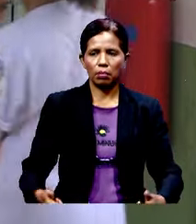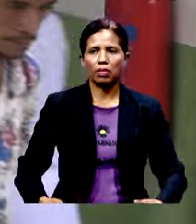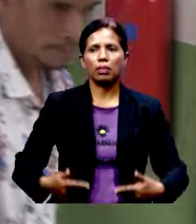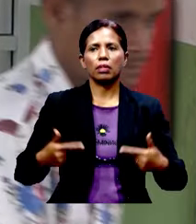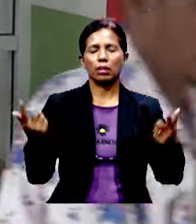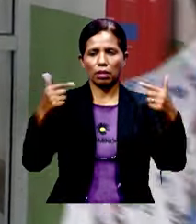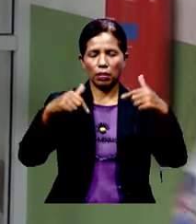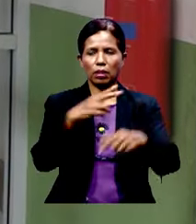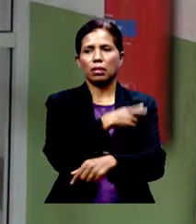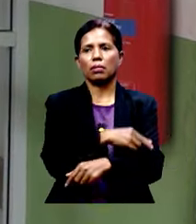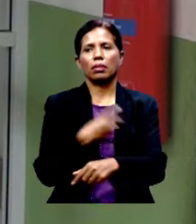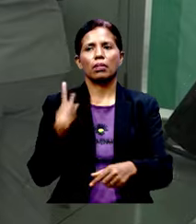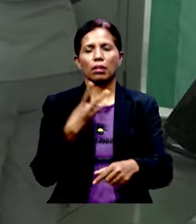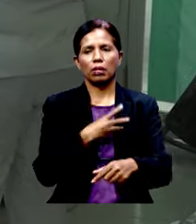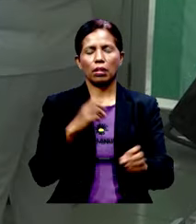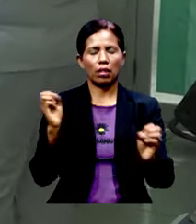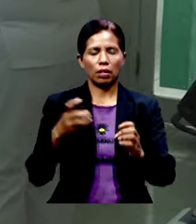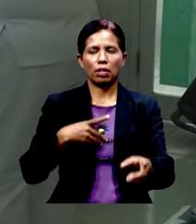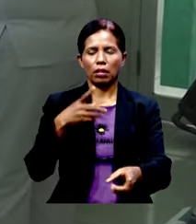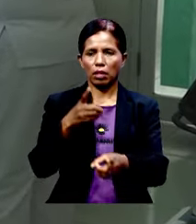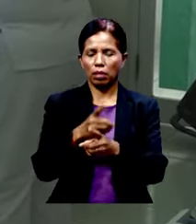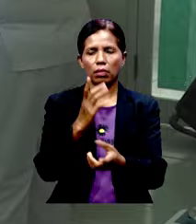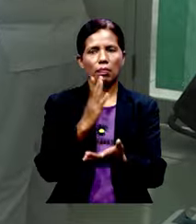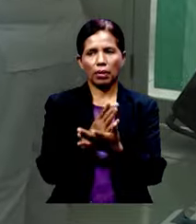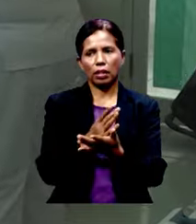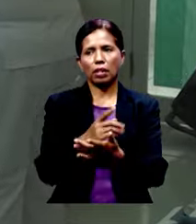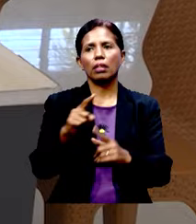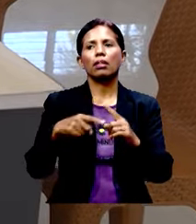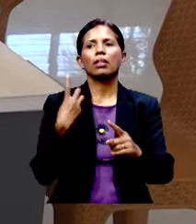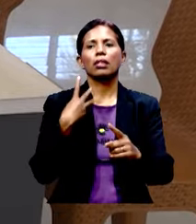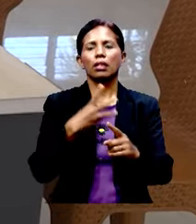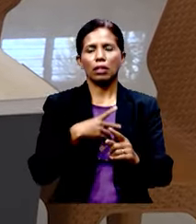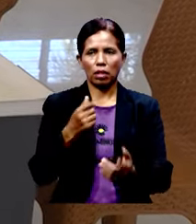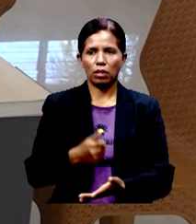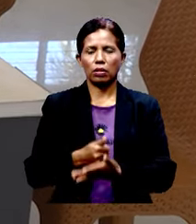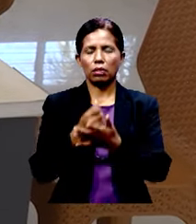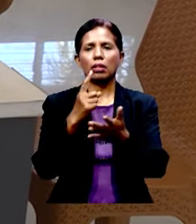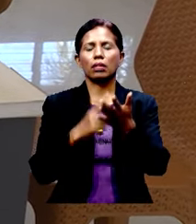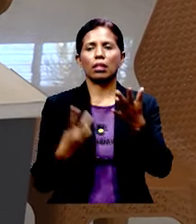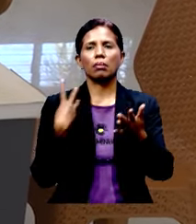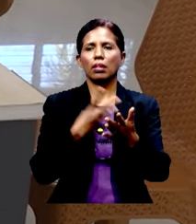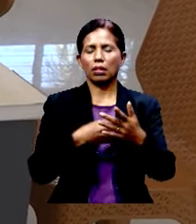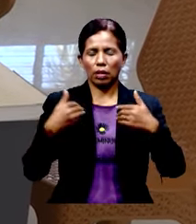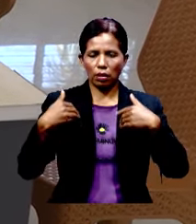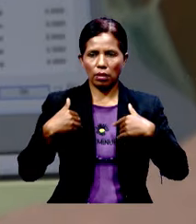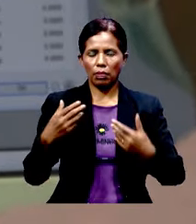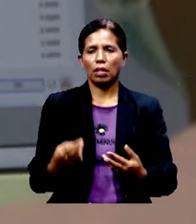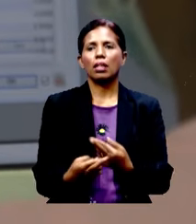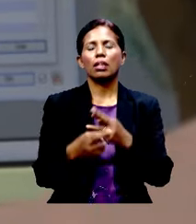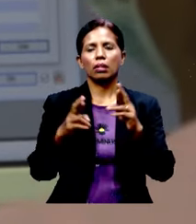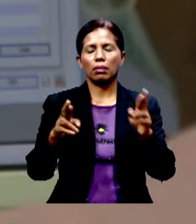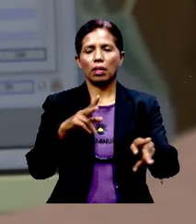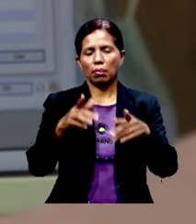hospital. Ita lai hadir ita tu tolak ya masalah. Memang hira sira mai ita berusaha semaksimal mungkin atau usaha sira mai ta iha, boleh boleh responde ba